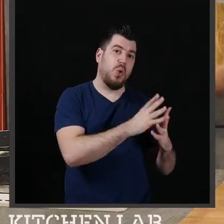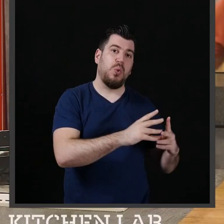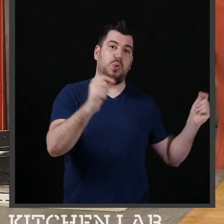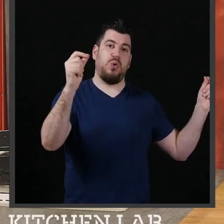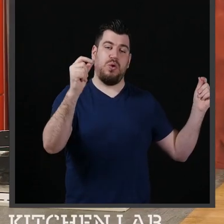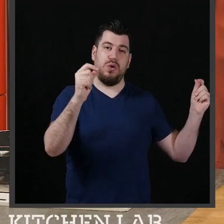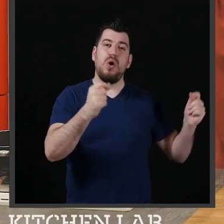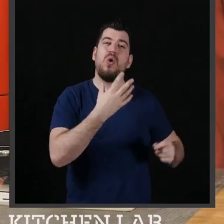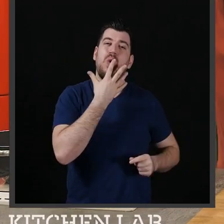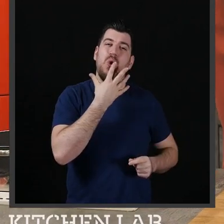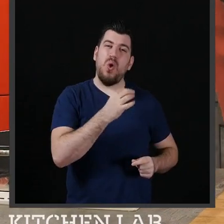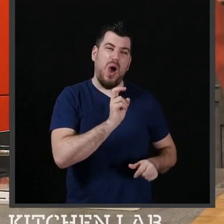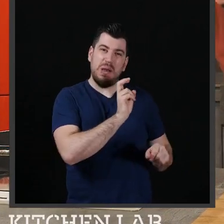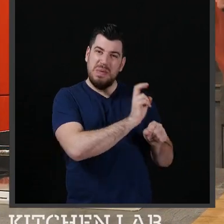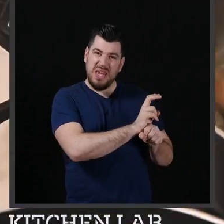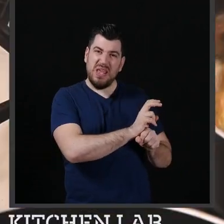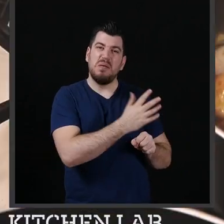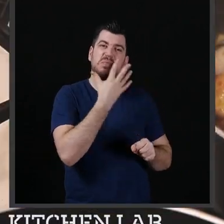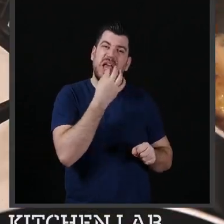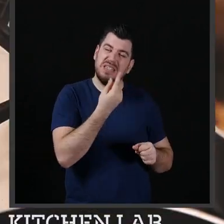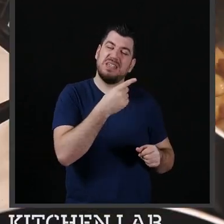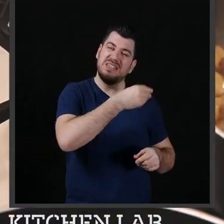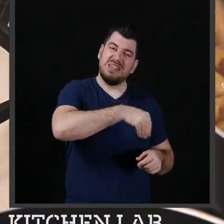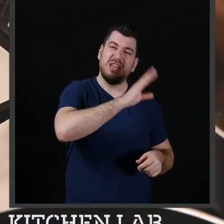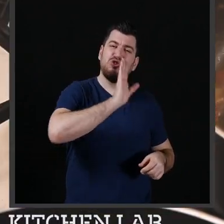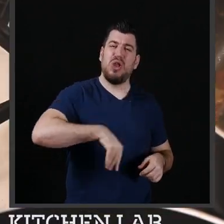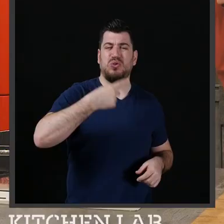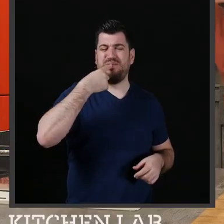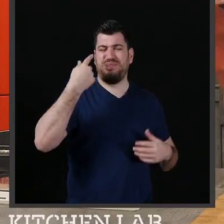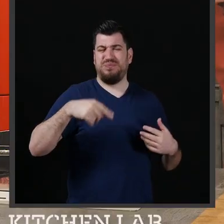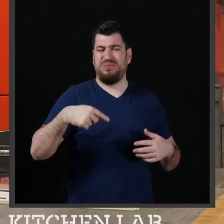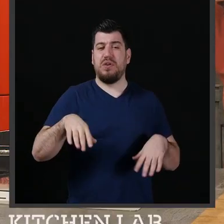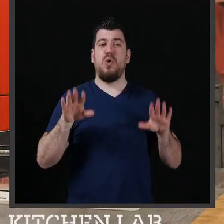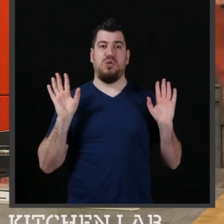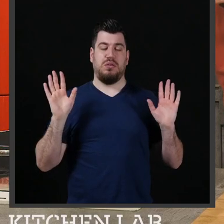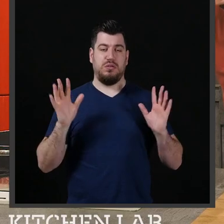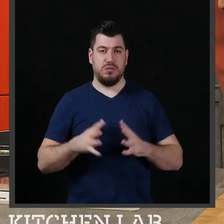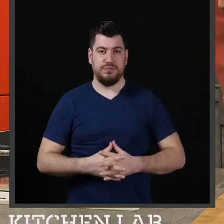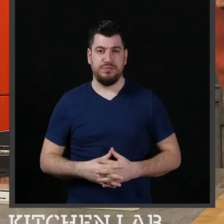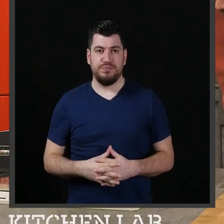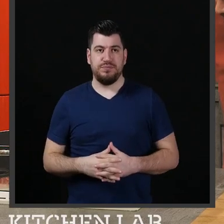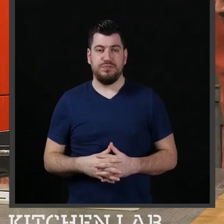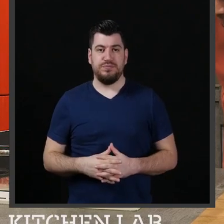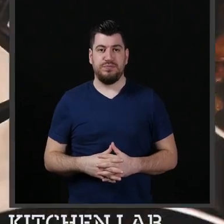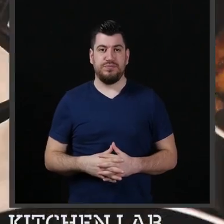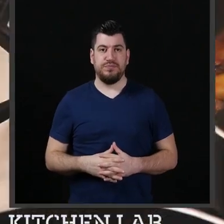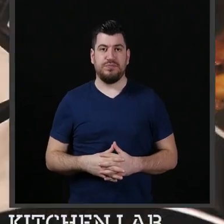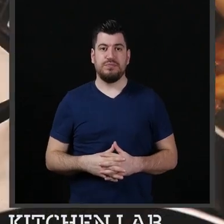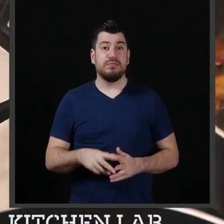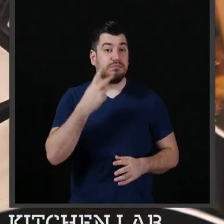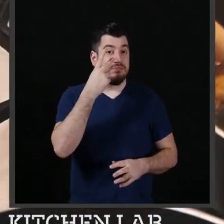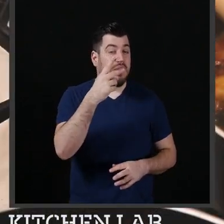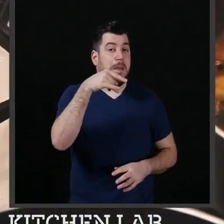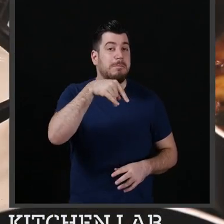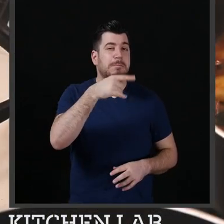Γιατί στο τέλος ξυνίζει η σάλτσα και δεν μας αρέσει. Ανακατεύουμε το κρασάκι. Τέλεια, μια χαρά. Και κοιτάξτε εδώ, πελτές, πως